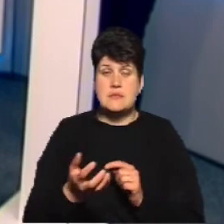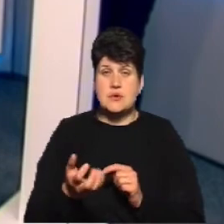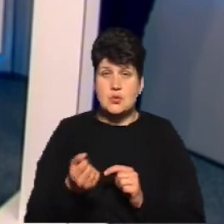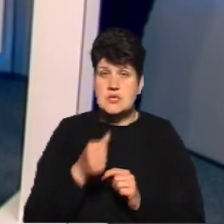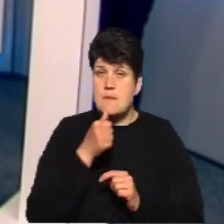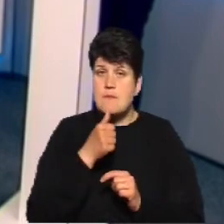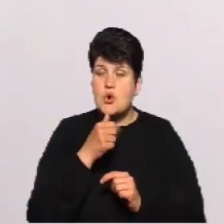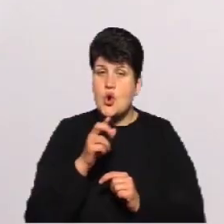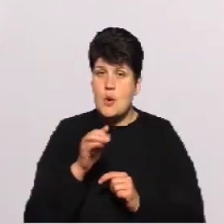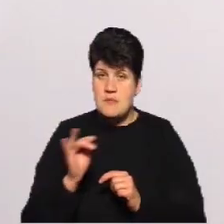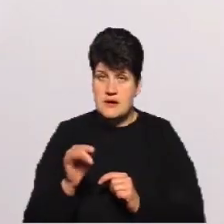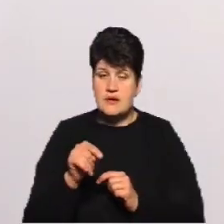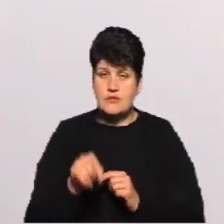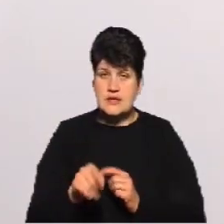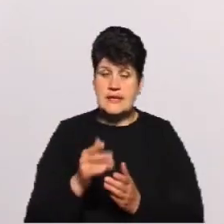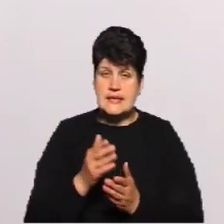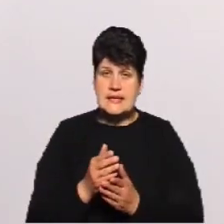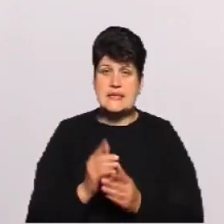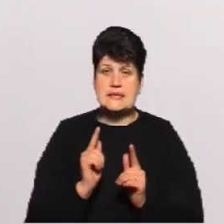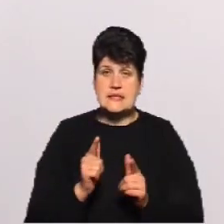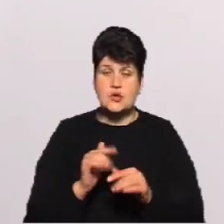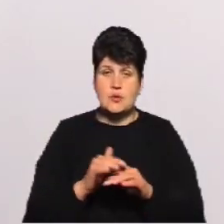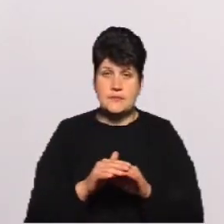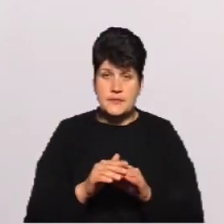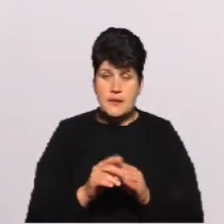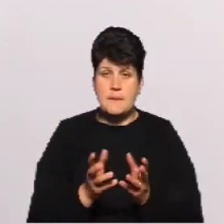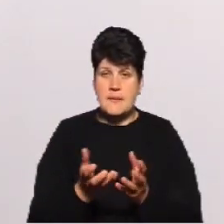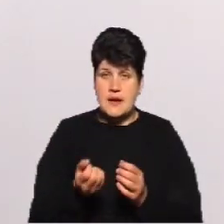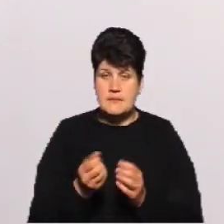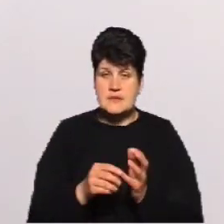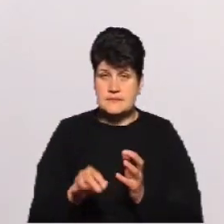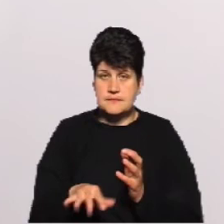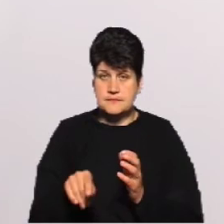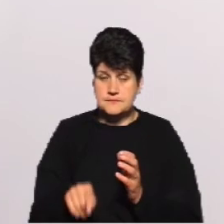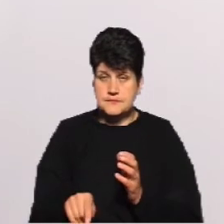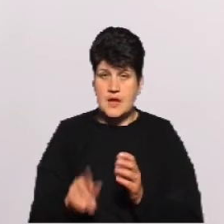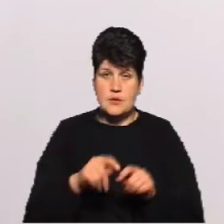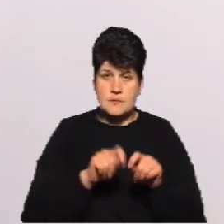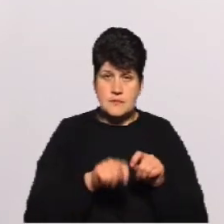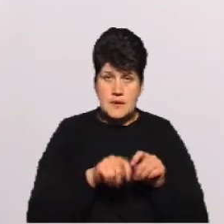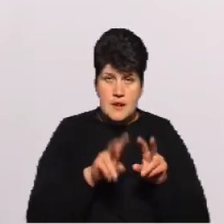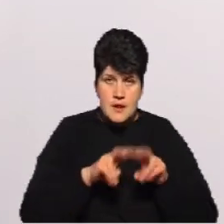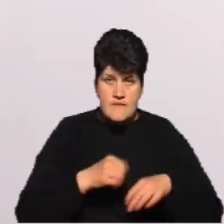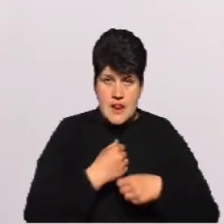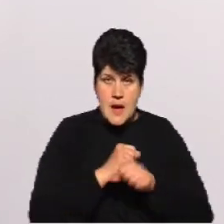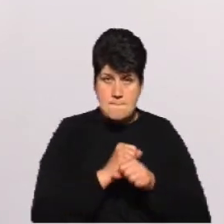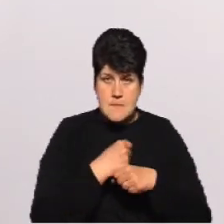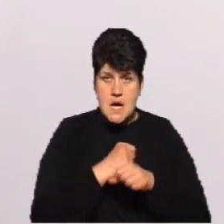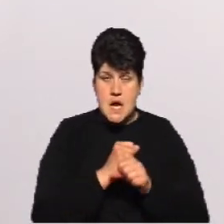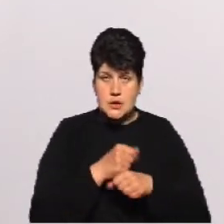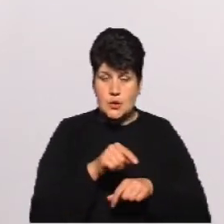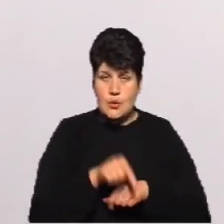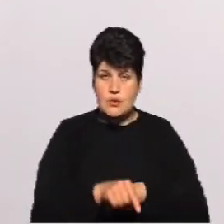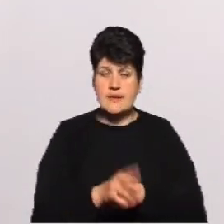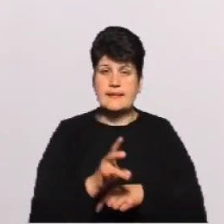встановлені згідно певної методики. Ми відбираємо ґрунт і тоді досліджуємо лабораторії на вміст